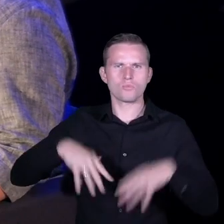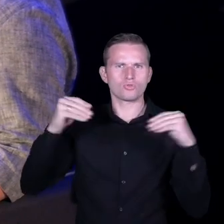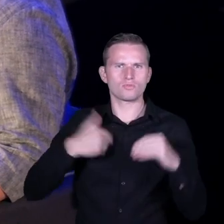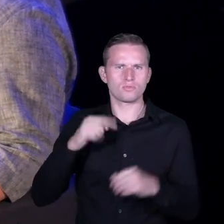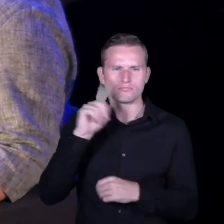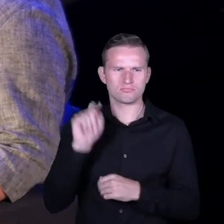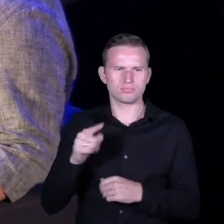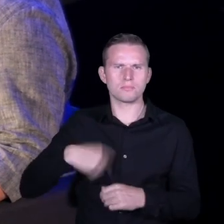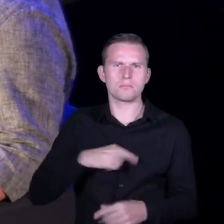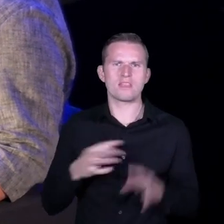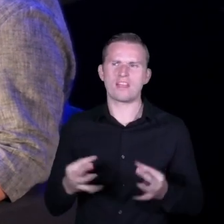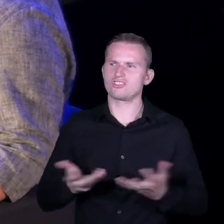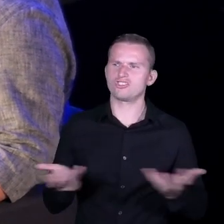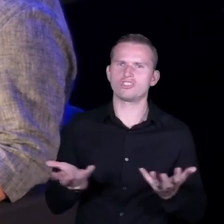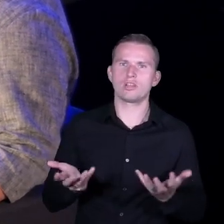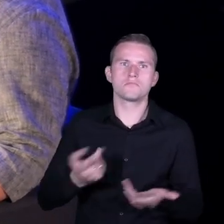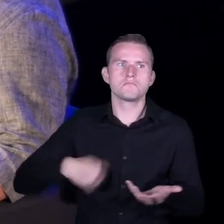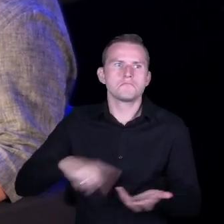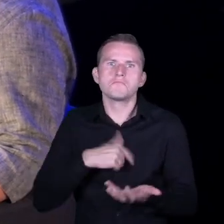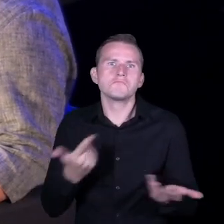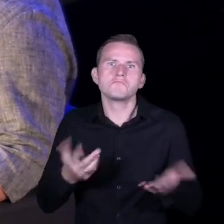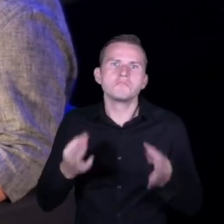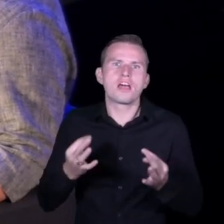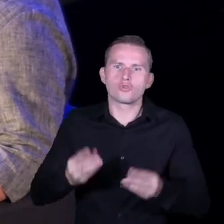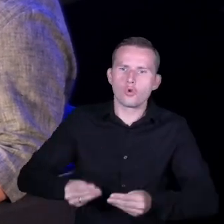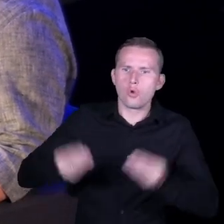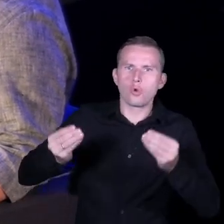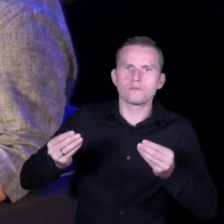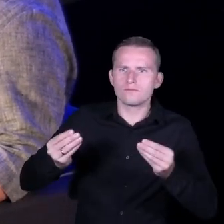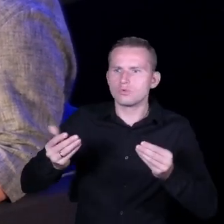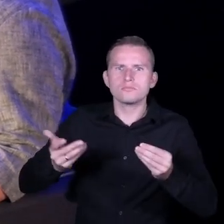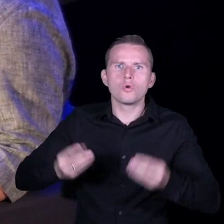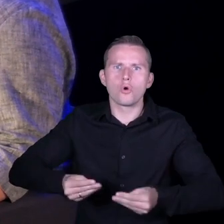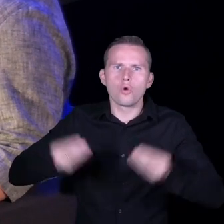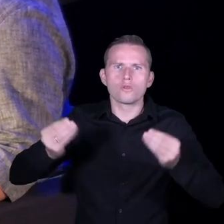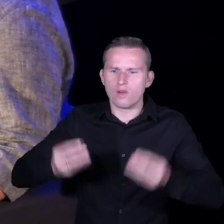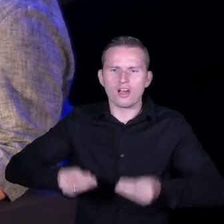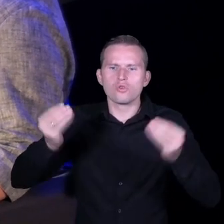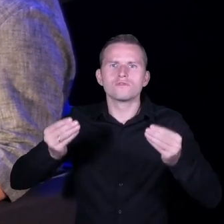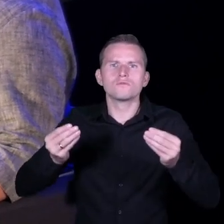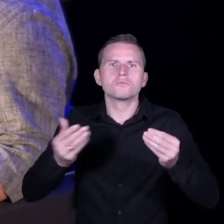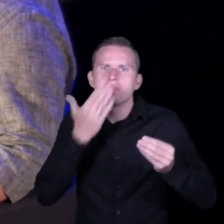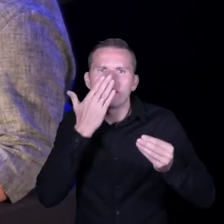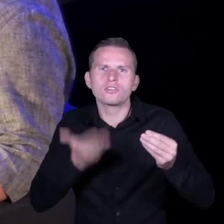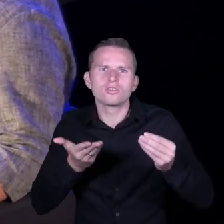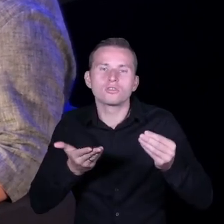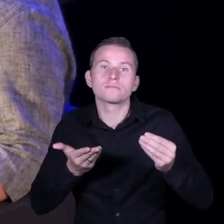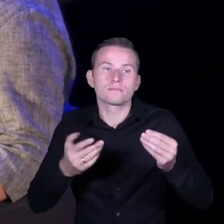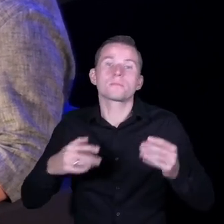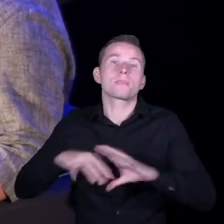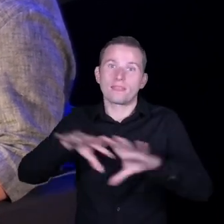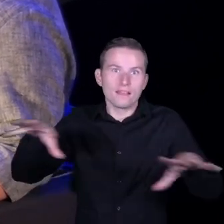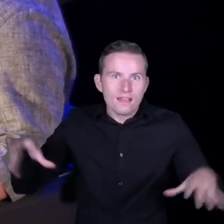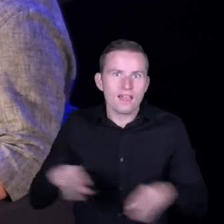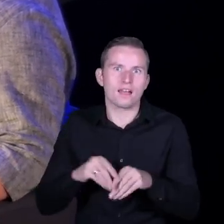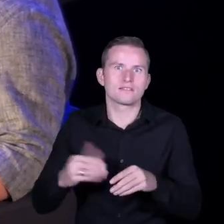gdzie jesteśmy, w jakim momencie w tej chwili rozwoju, i staraliśmy się robić to razem. I to było takie